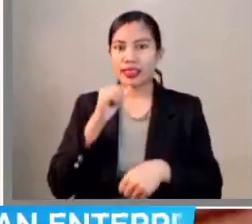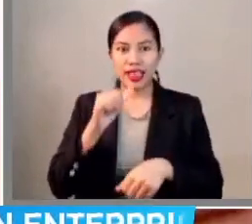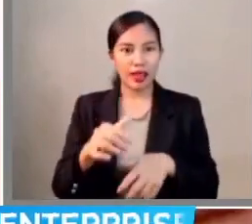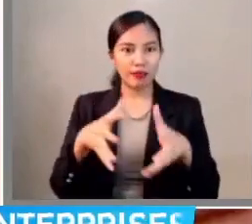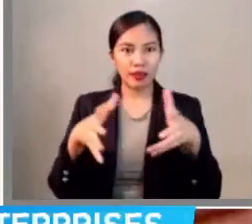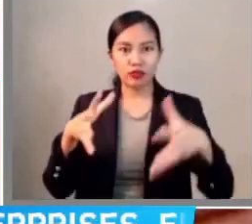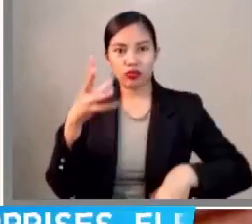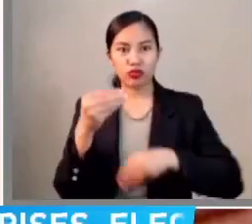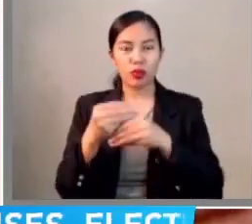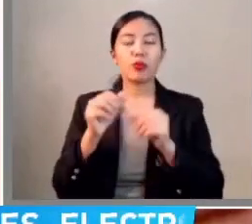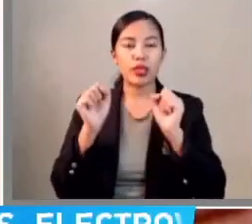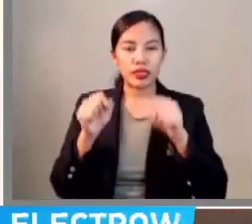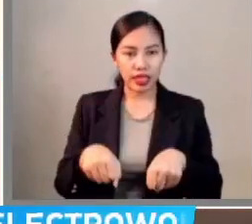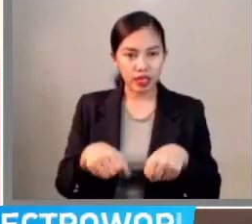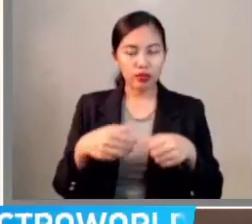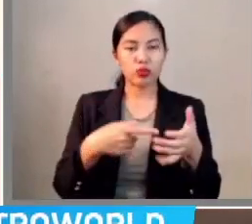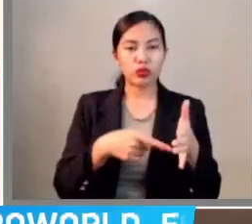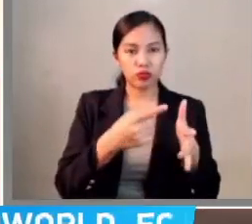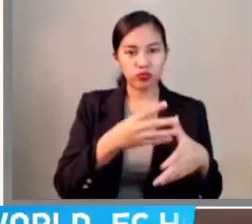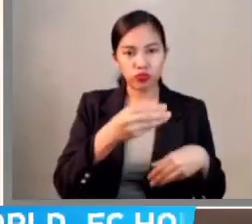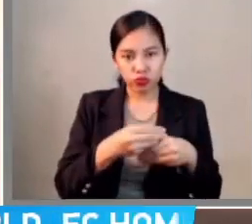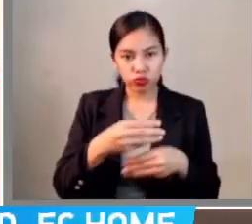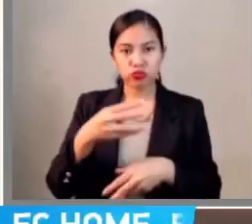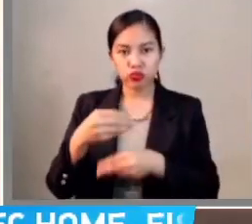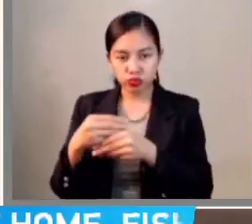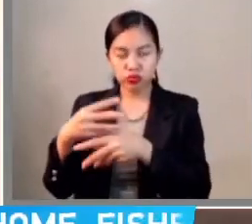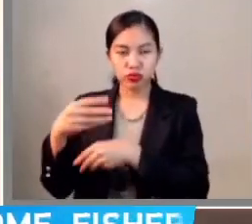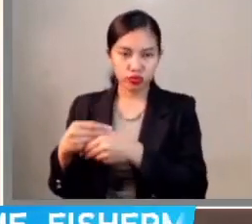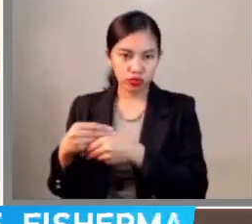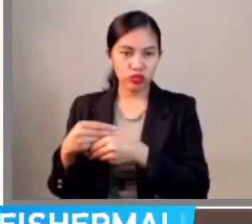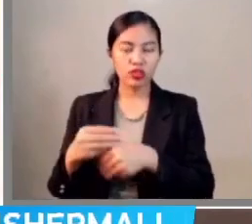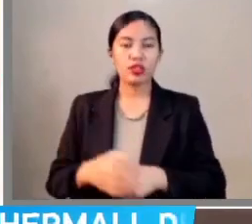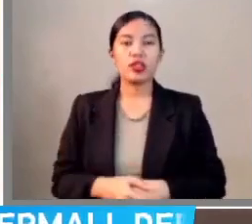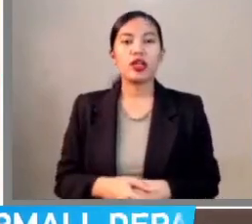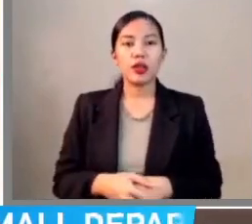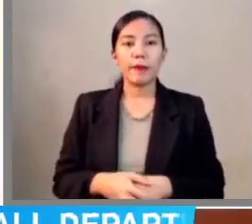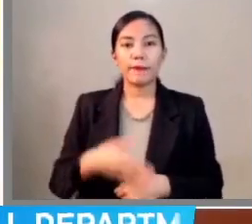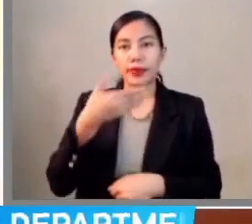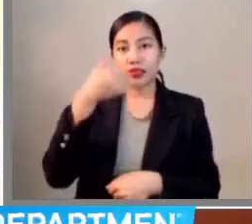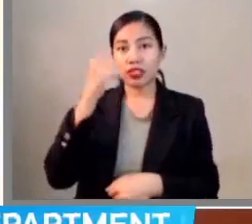mamimili. Mas mainam din daw na humanap ng mga alternatibong panghanda.